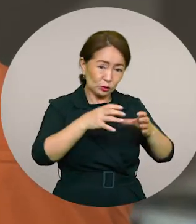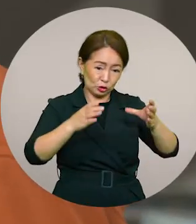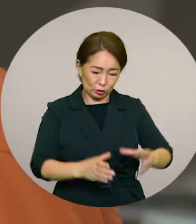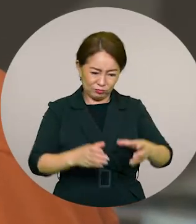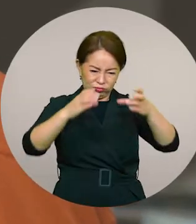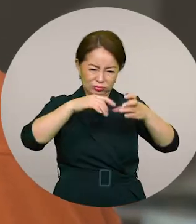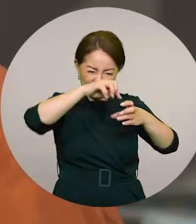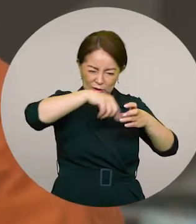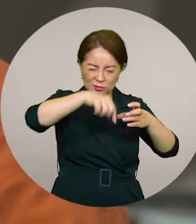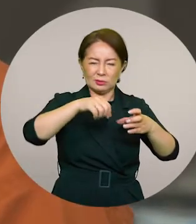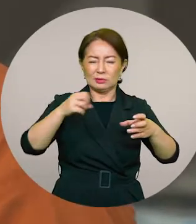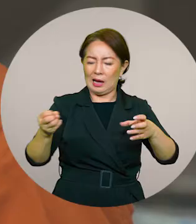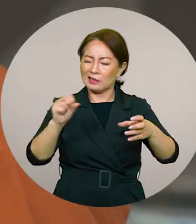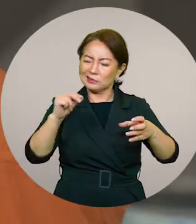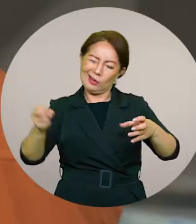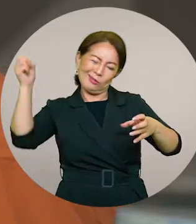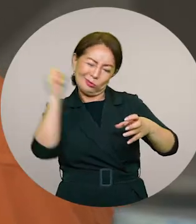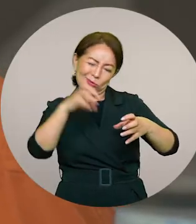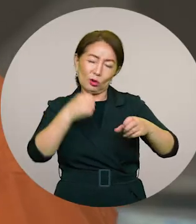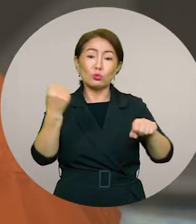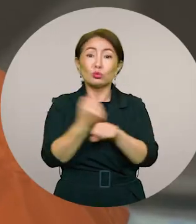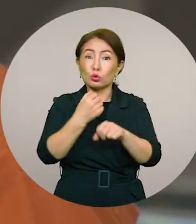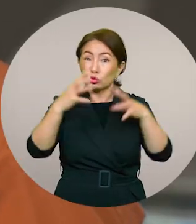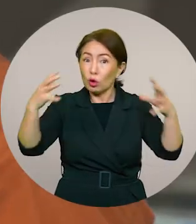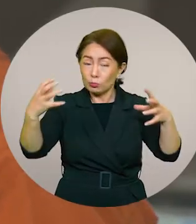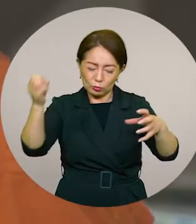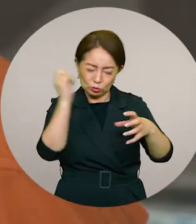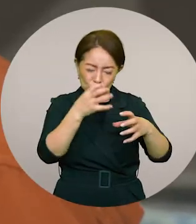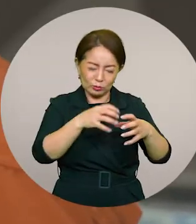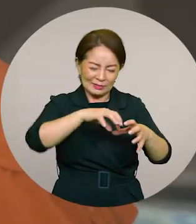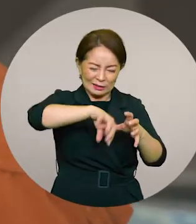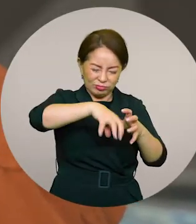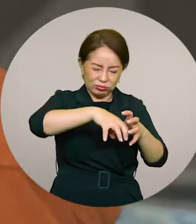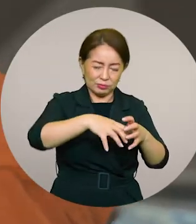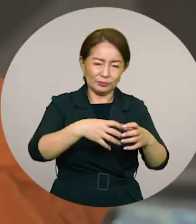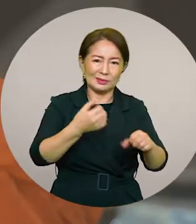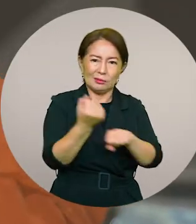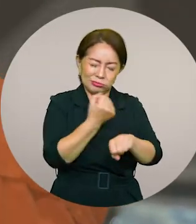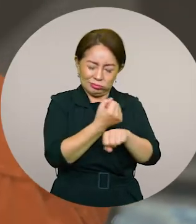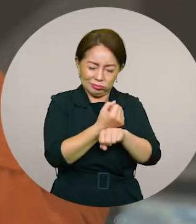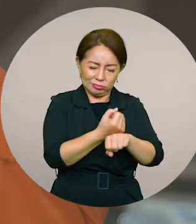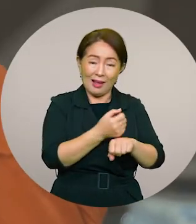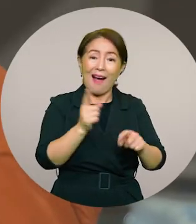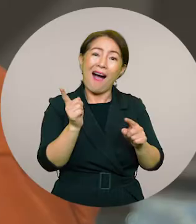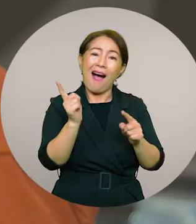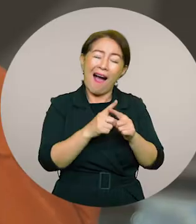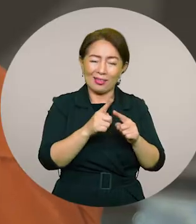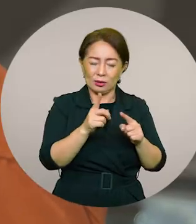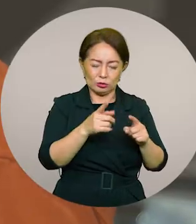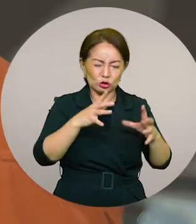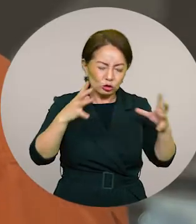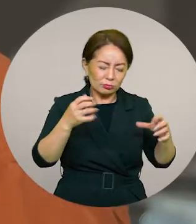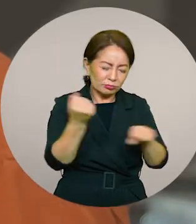хит их ачаал өгөх ийм том хэмжээний чулуулагууд байх юм бол энэ rock breaker буюу энэ хад бутлагч маань тэр том